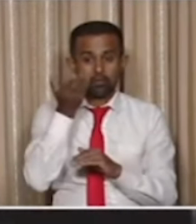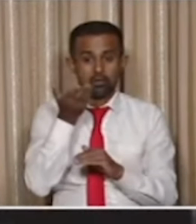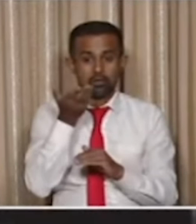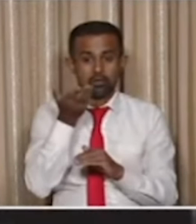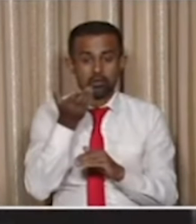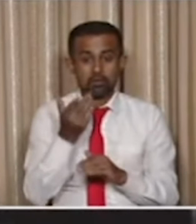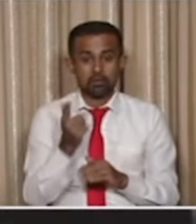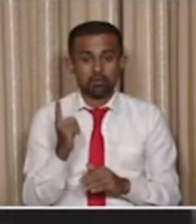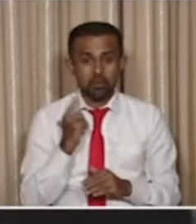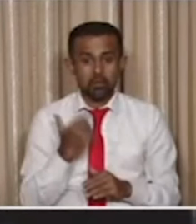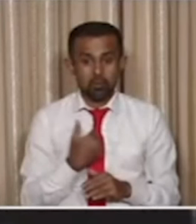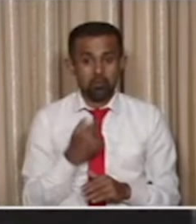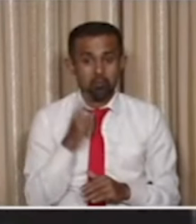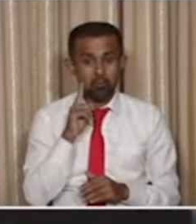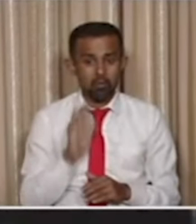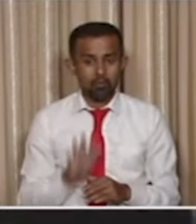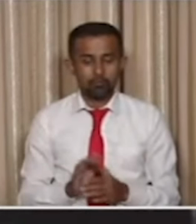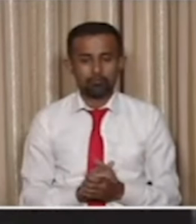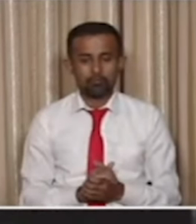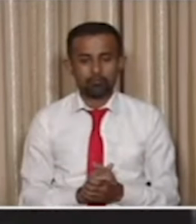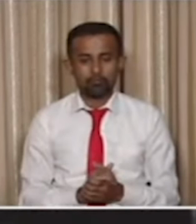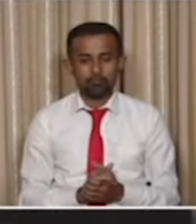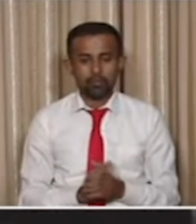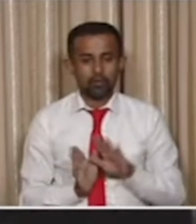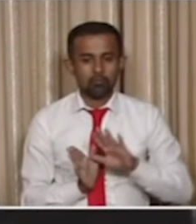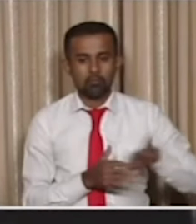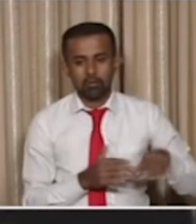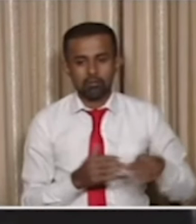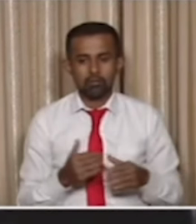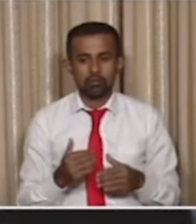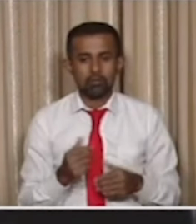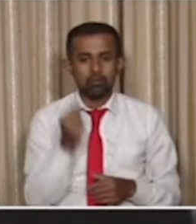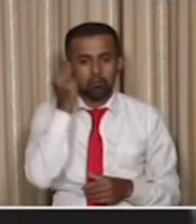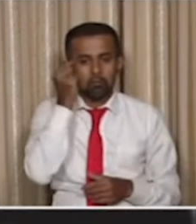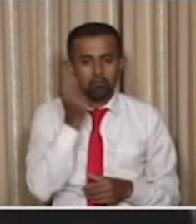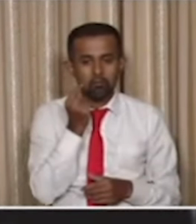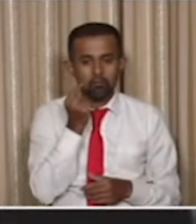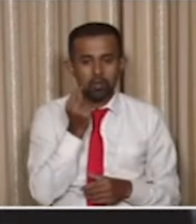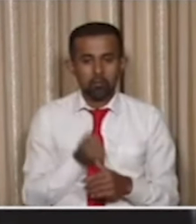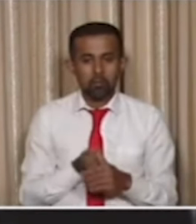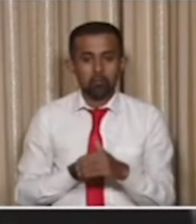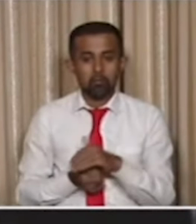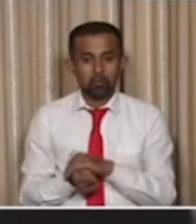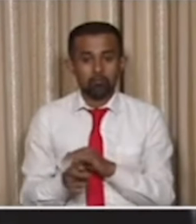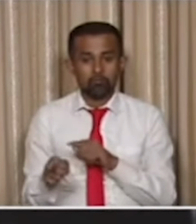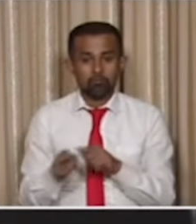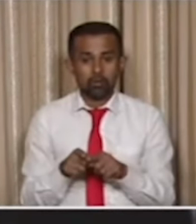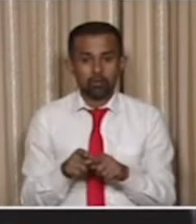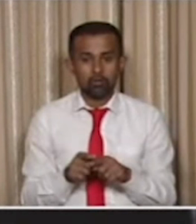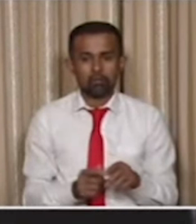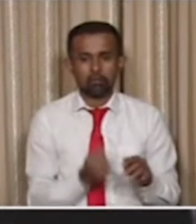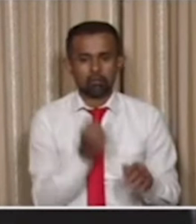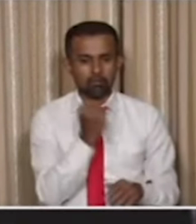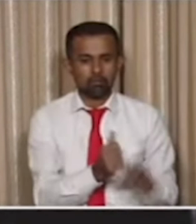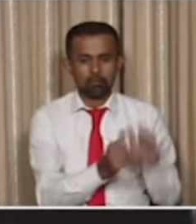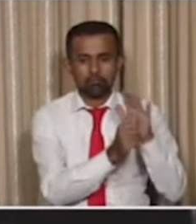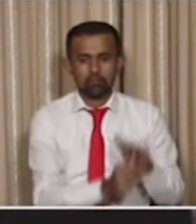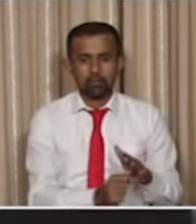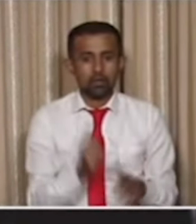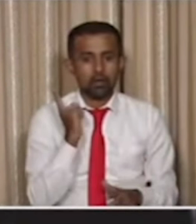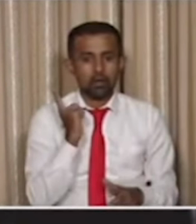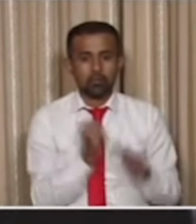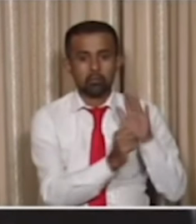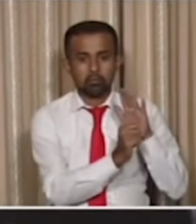කියලා රණවිරුවන් අපෙන් බලාපොරොත්තු වෙනවා ඒක පැත්තක තියලා ත්‍රස්තවාදීන්ට අපි සලකපු ආකාරයටත් වඩා පහළ තත්ත්වයක රණවිරුවා